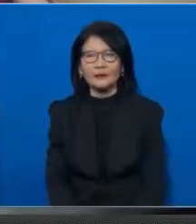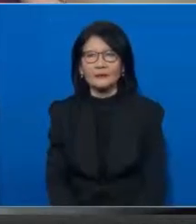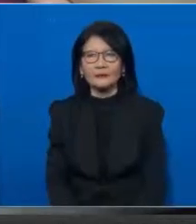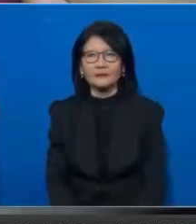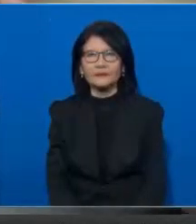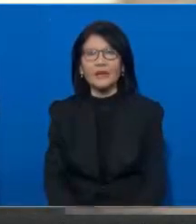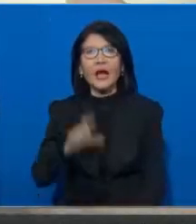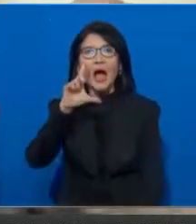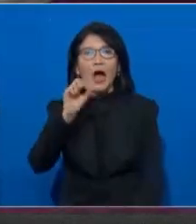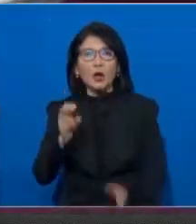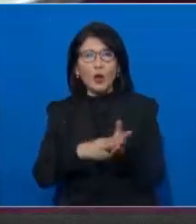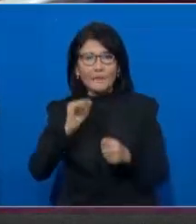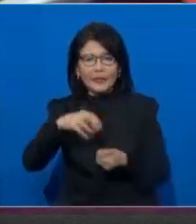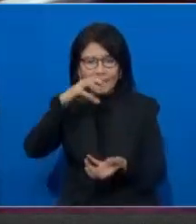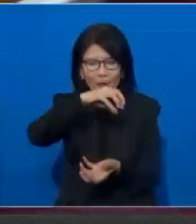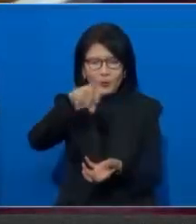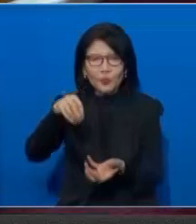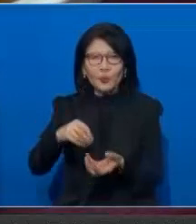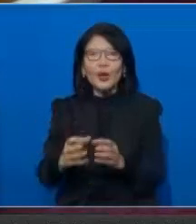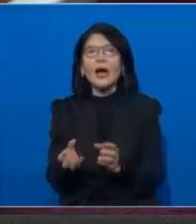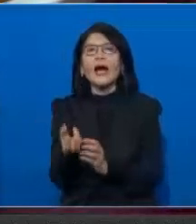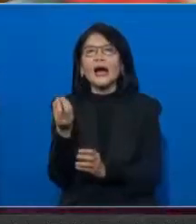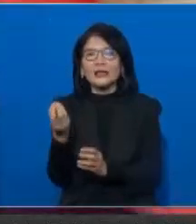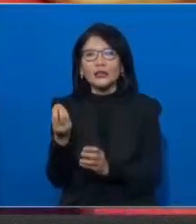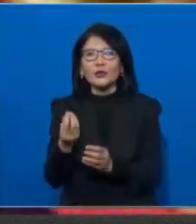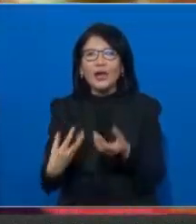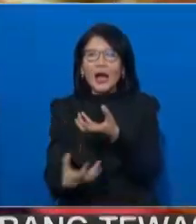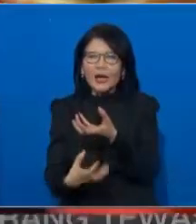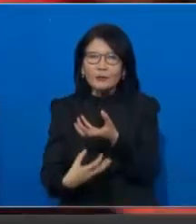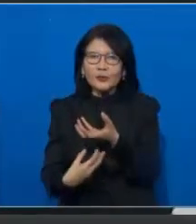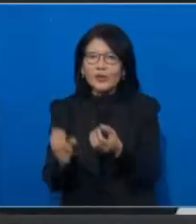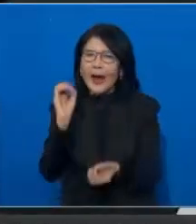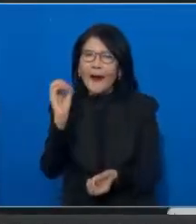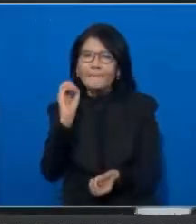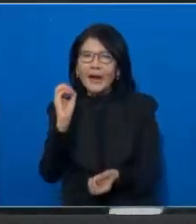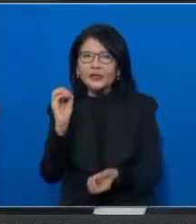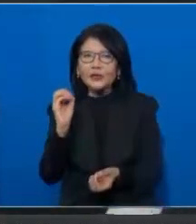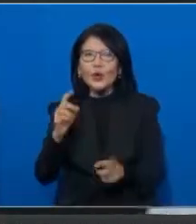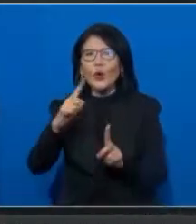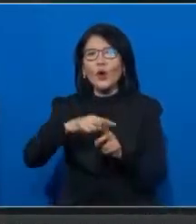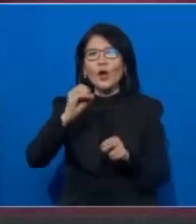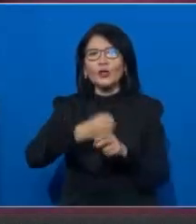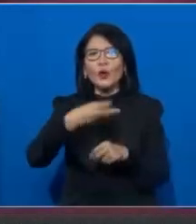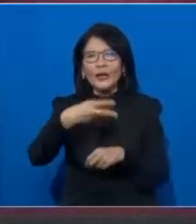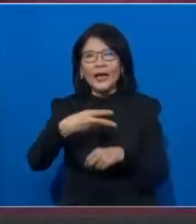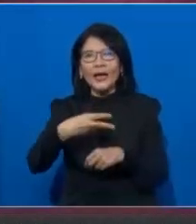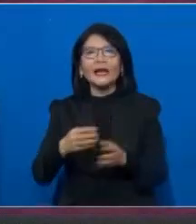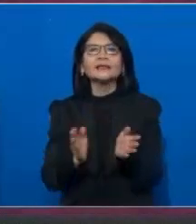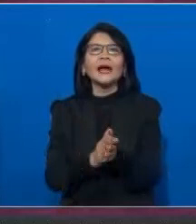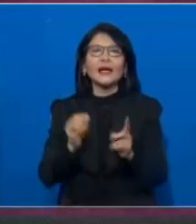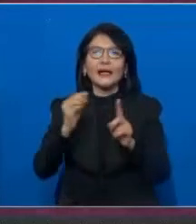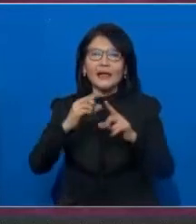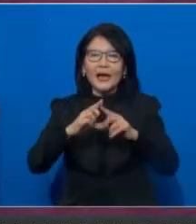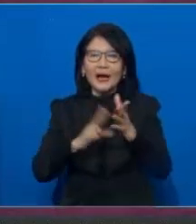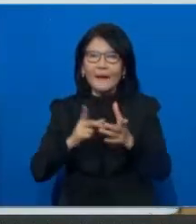Lomi kemudian ditambahkan aneka topping berupa telur rebus, bakso goreng, ayam char siu, toge, hingga pangsit dan jamur, serta